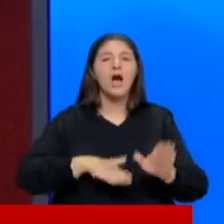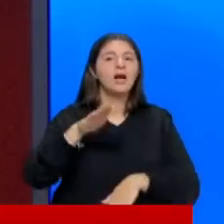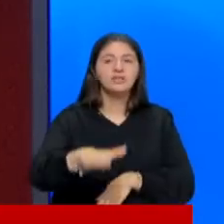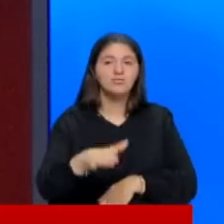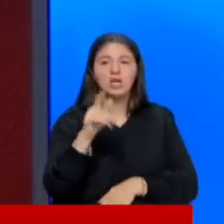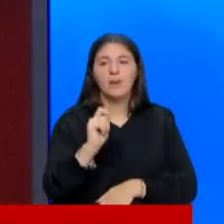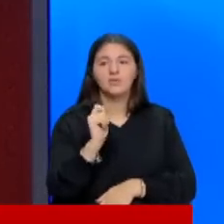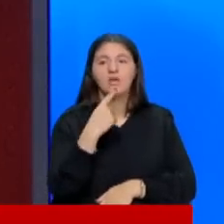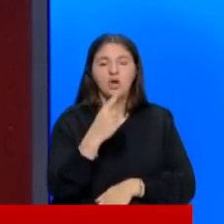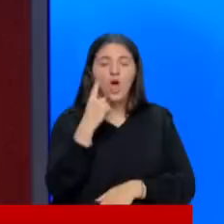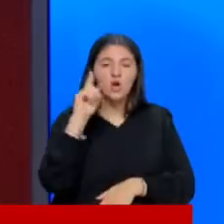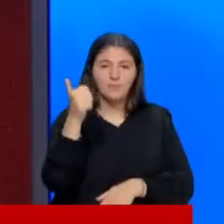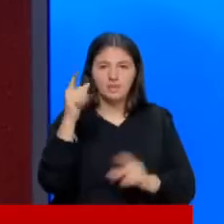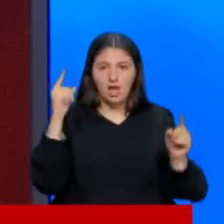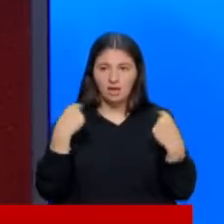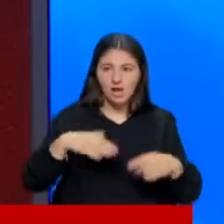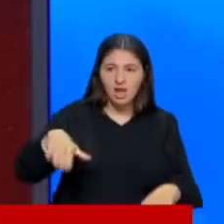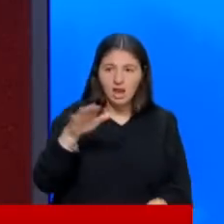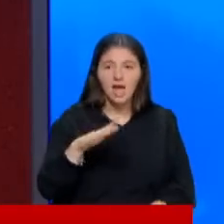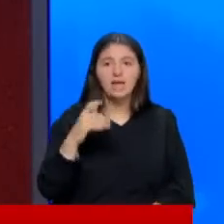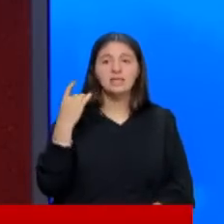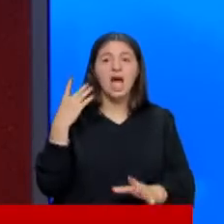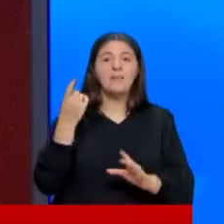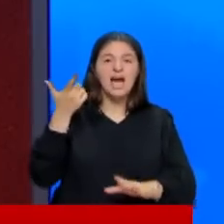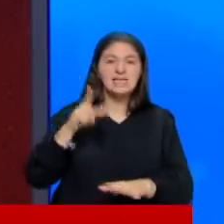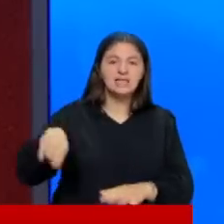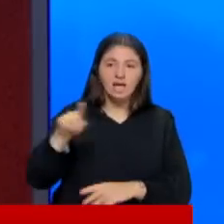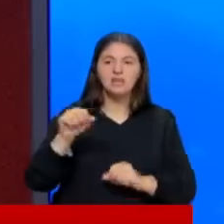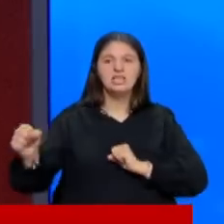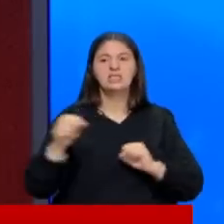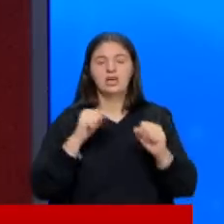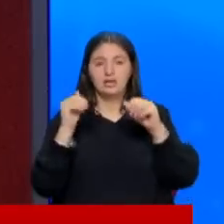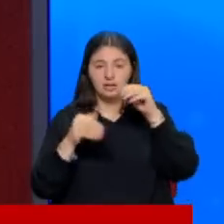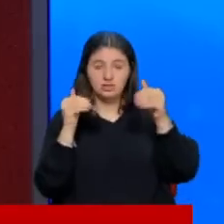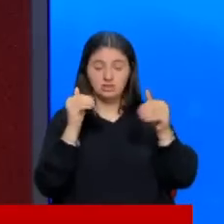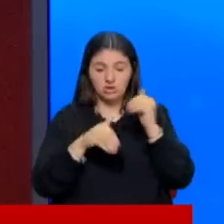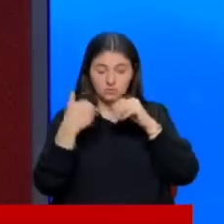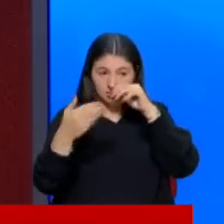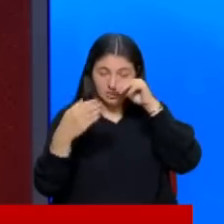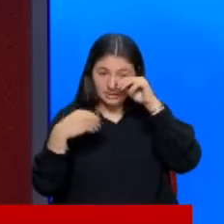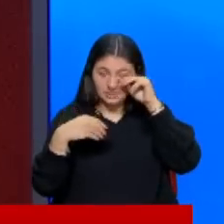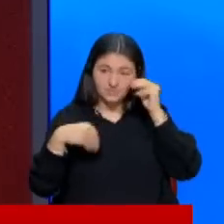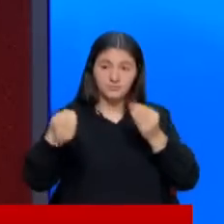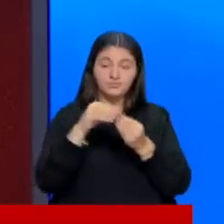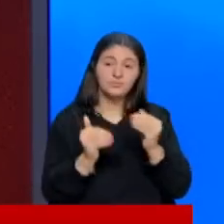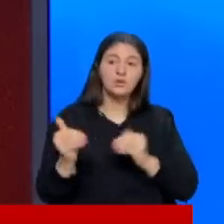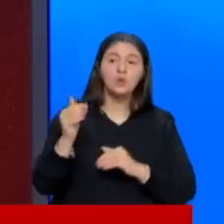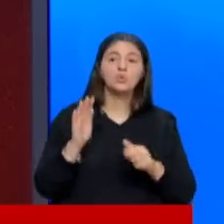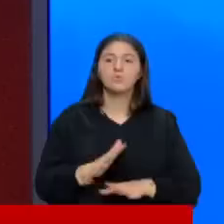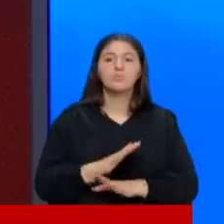adımları atacağını söyleyen hükümet yetkililerine diyarbakırlılardan tepki geldi seçim sonrası zam artışının